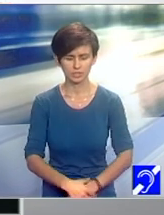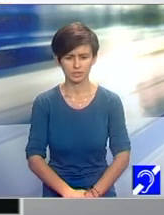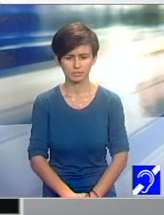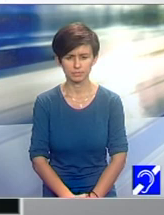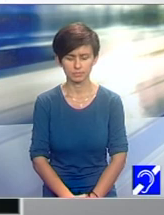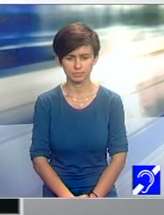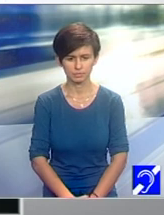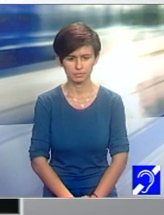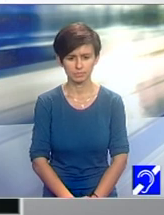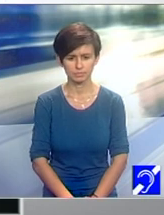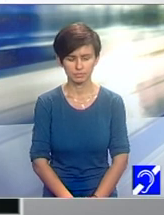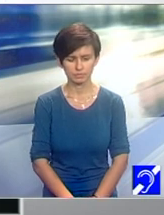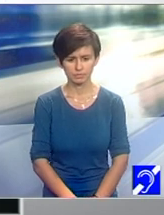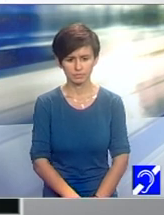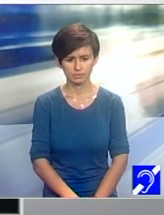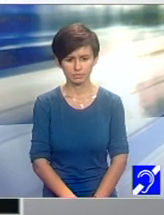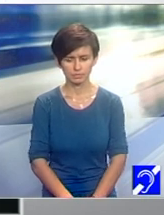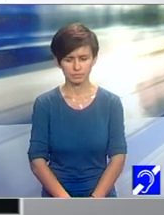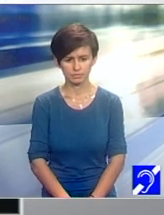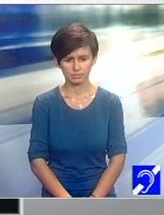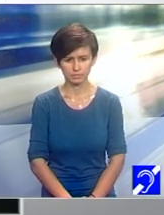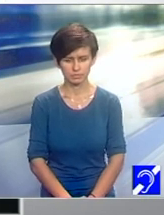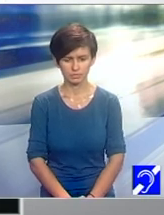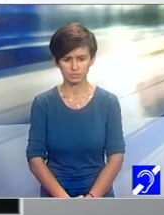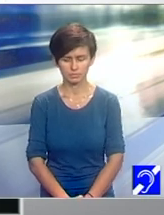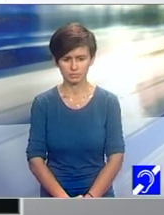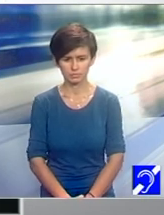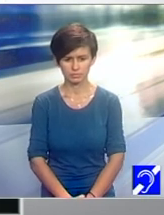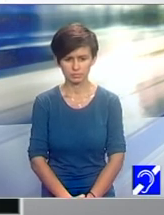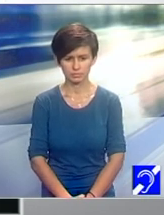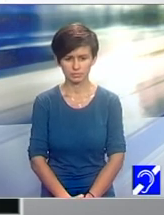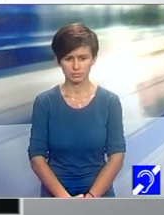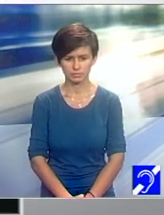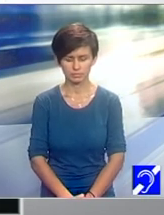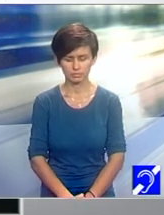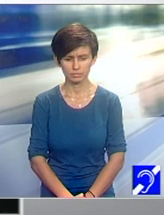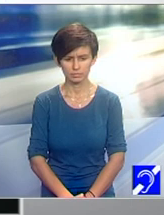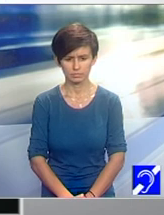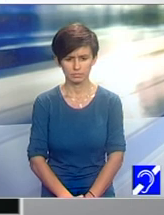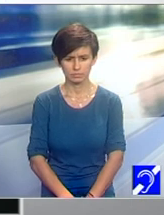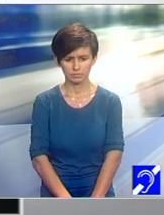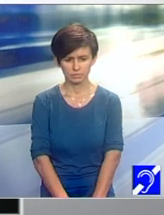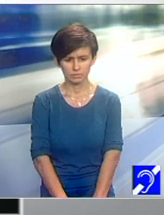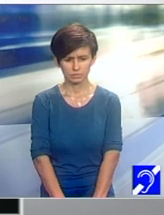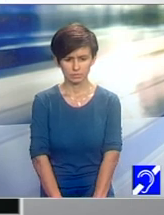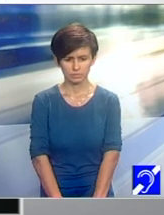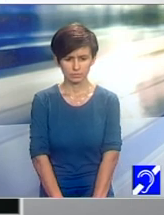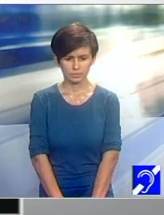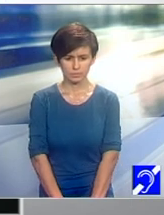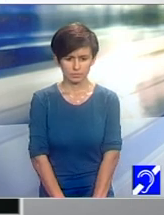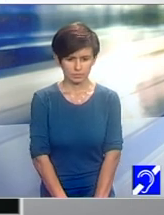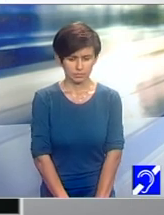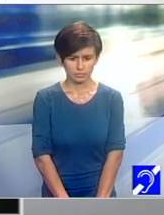the progress of Israel is due to the immigration, to the hundreds of thousands of people that came from Romania,